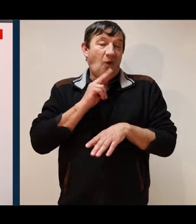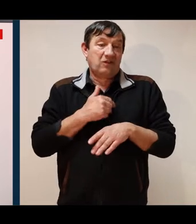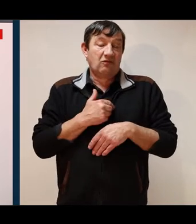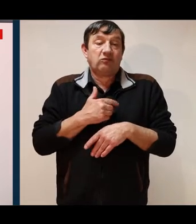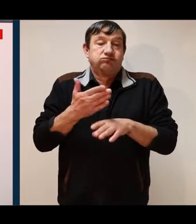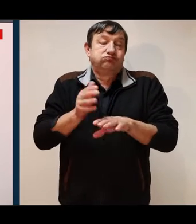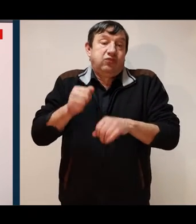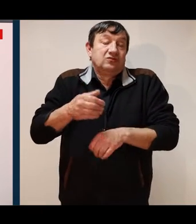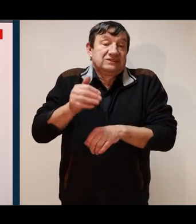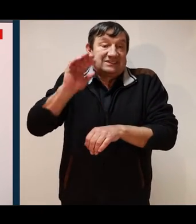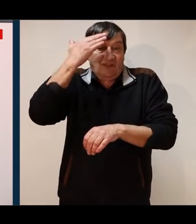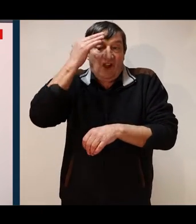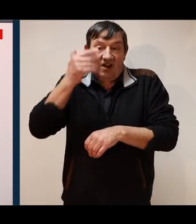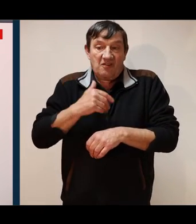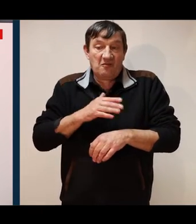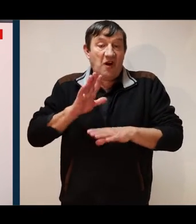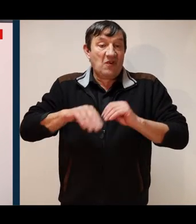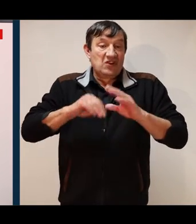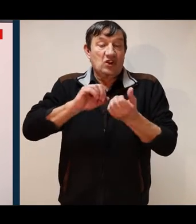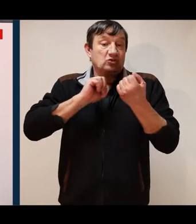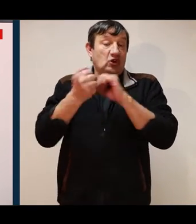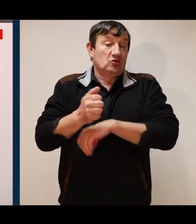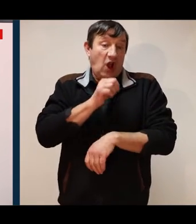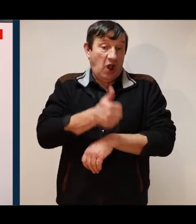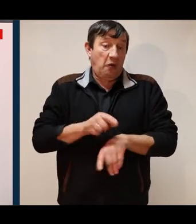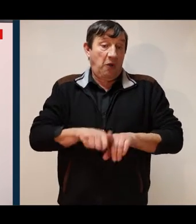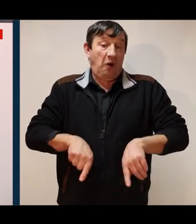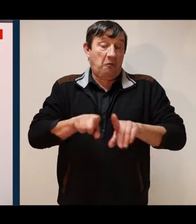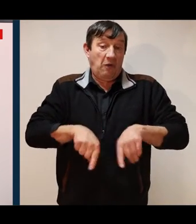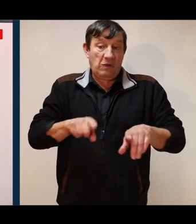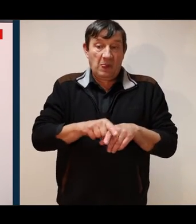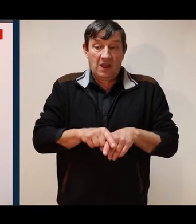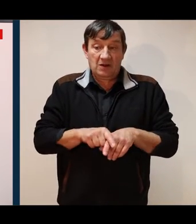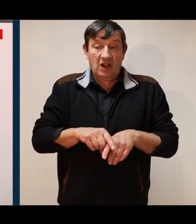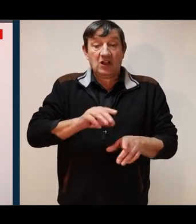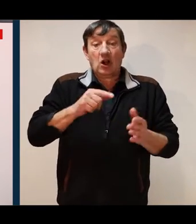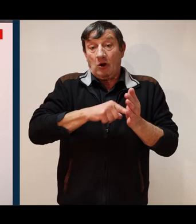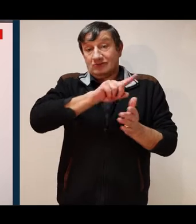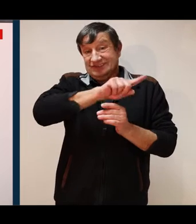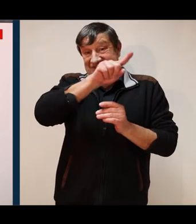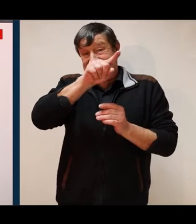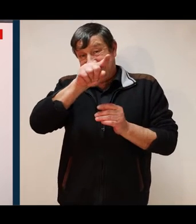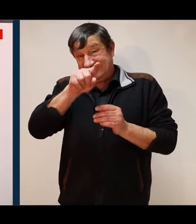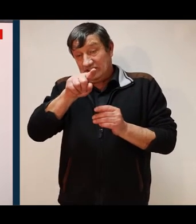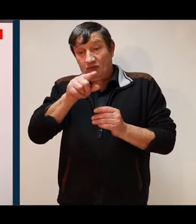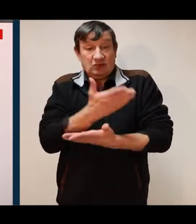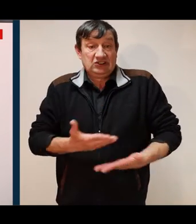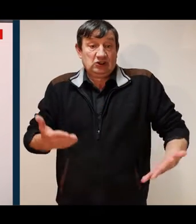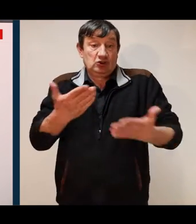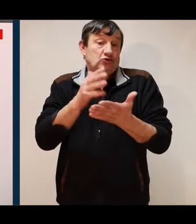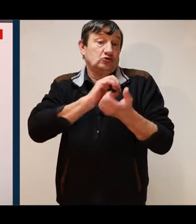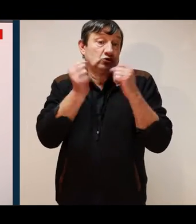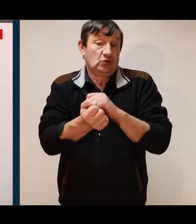pouvais le savoir. C'est juste qu'au bout d'un moment, mon métier, il va pas changer autant que j'aimerais qu'il change. Au moment où ça redescend, ça peut être parce que les